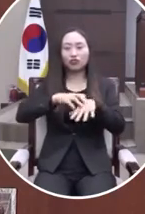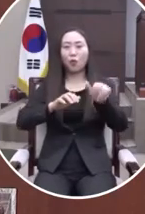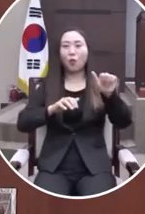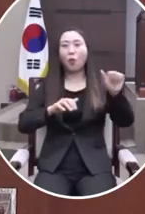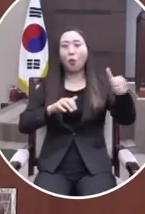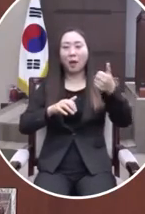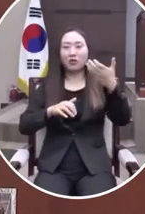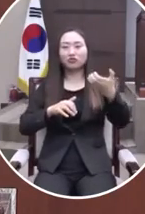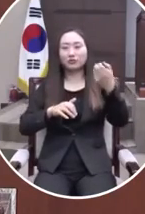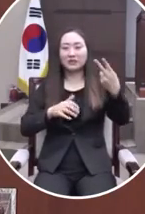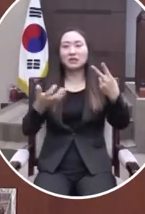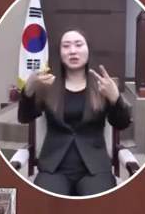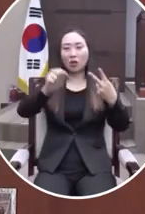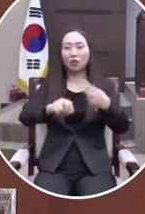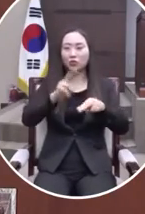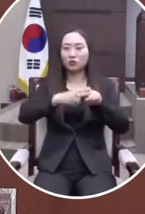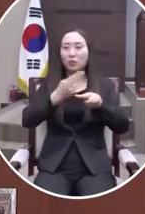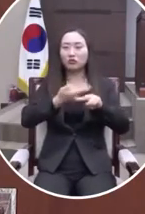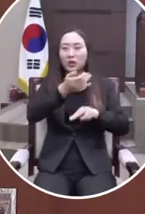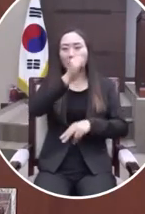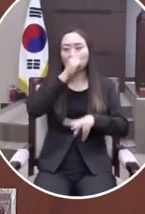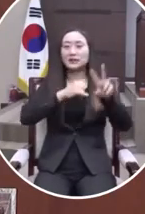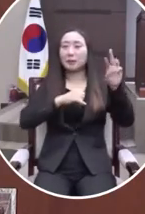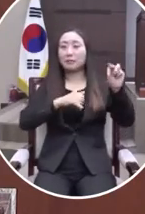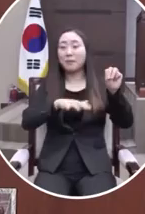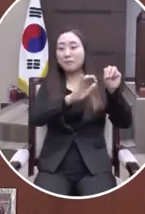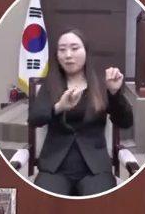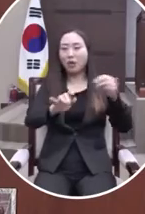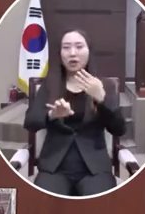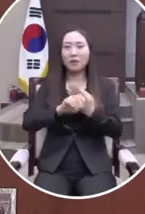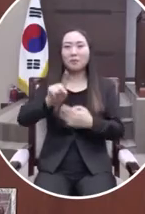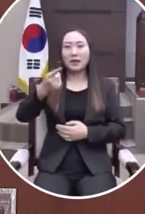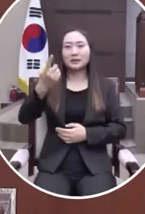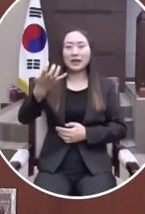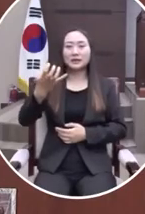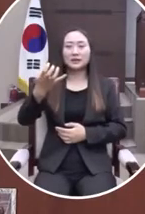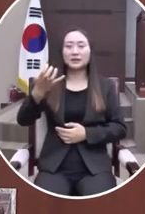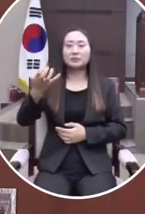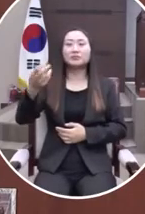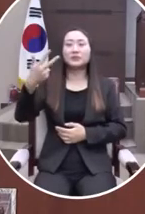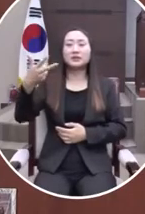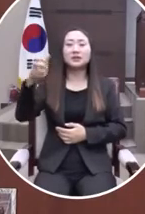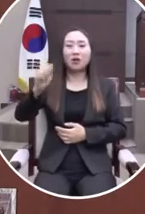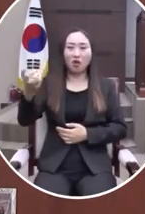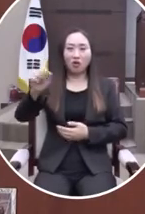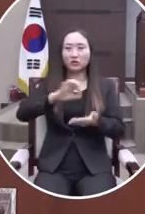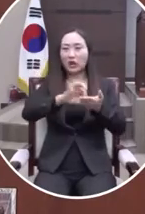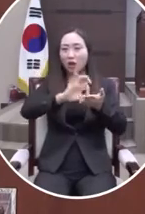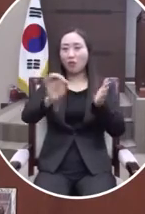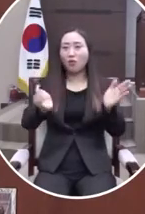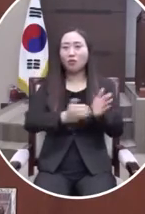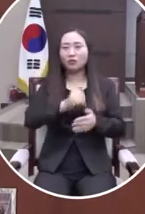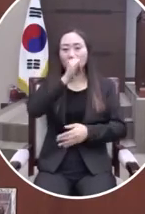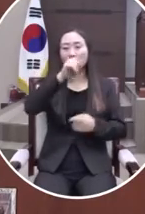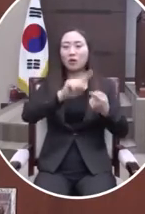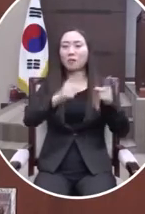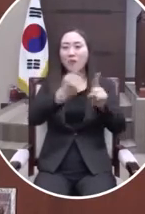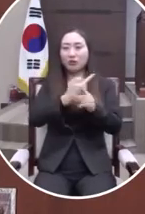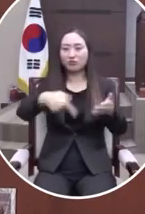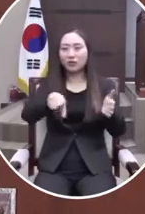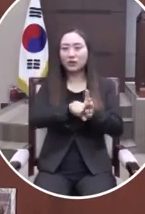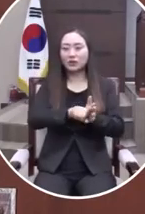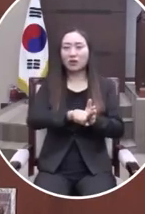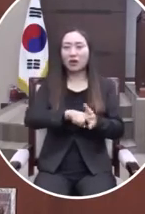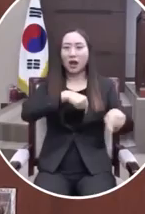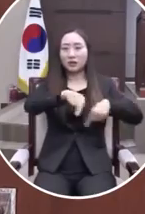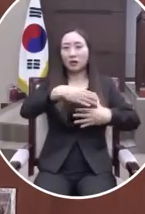원이 기념품은 3만 명에게 184억 원이 지출했습니다. 이러한 관행을 개선하고자